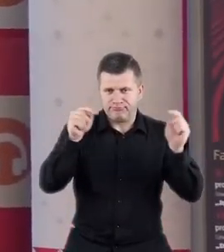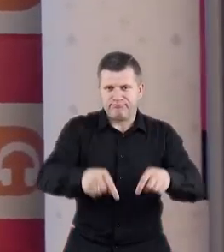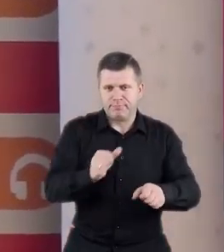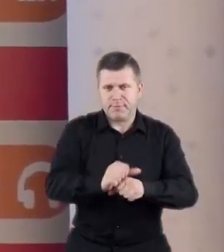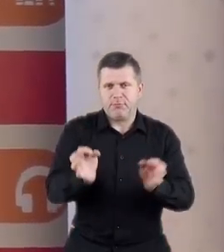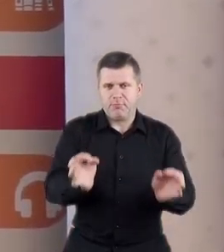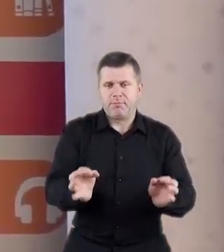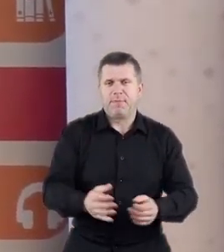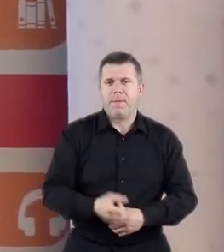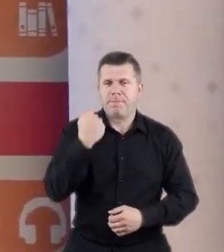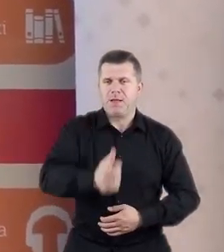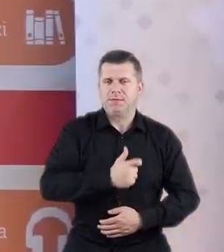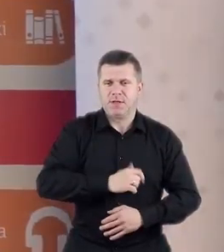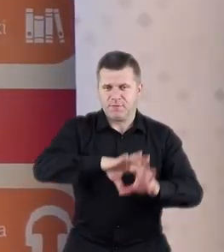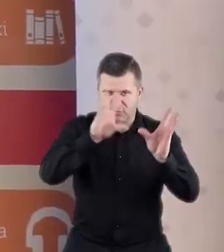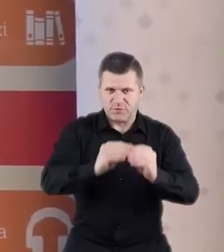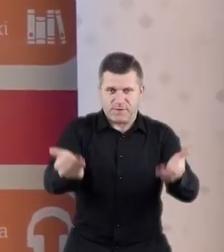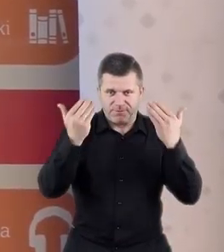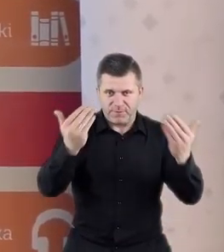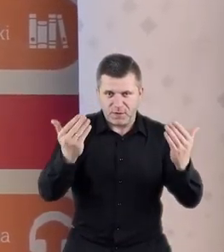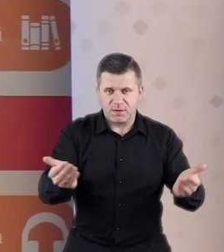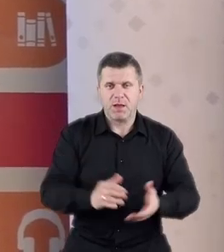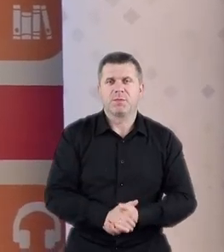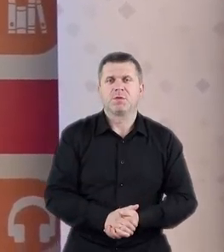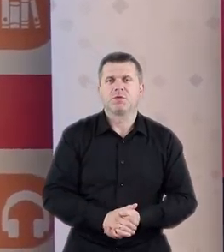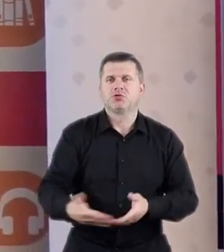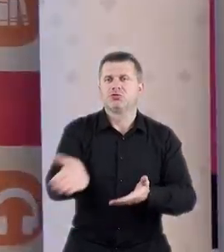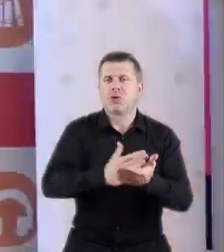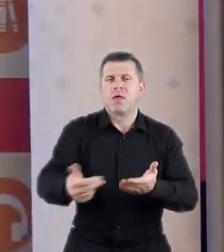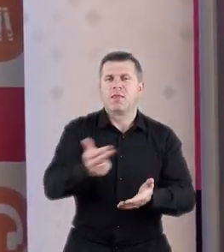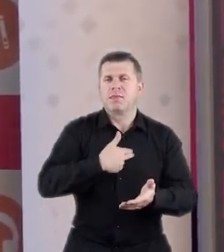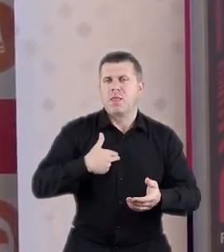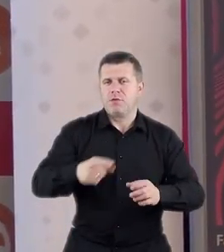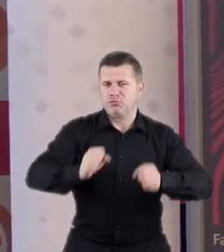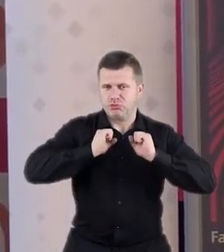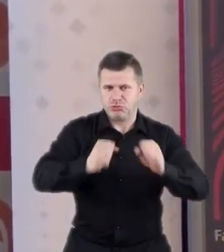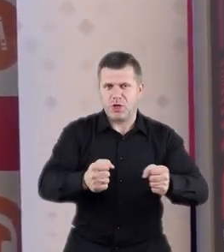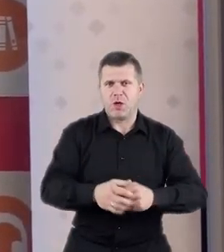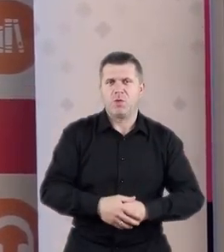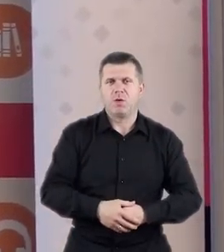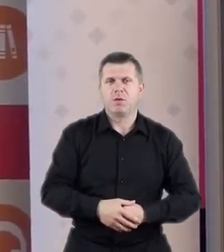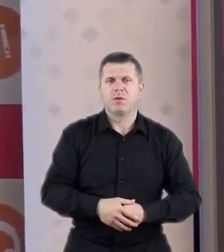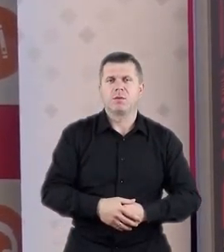się znajdujecie. Bardzo serdecznie wszystkich witam. Część naszych działań